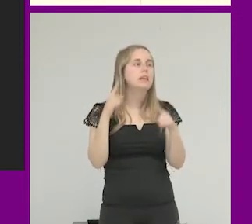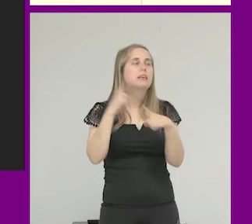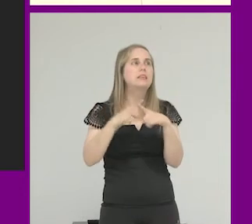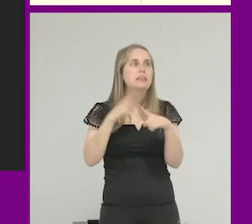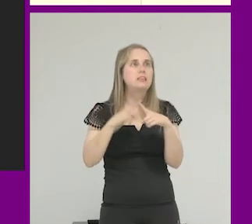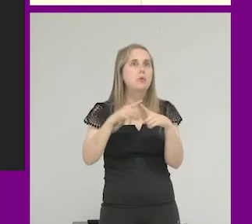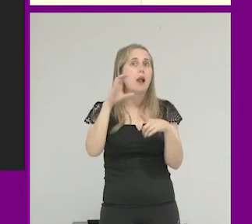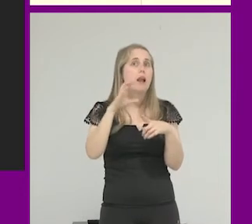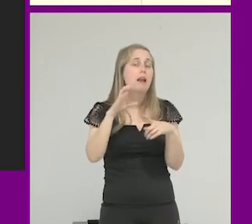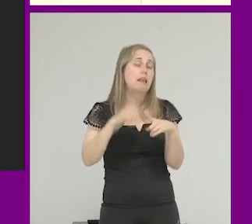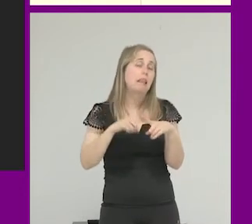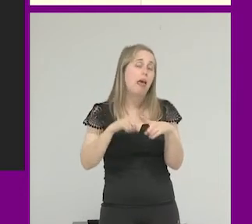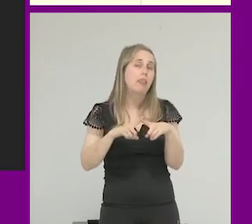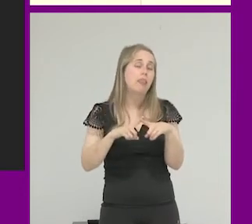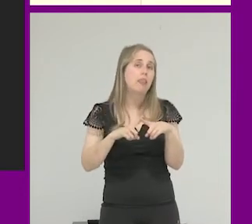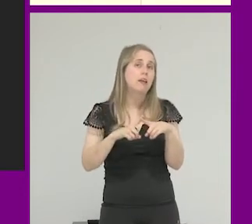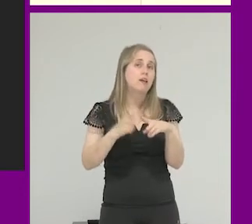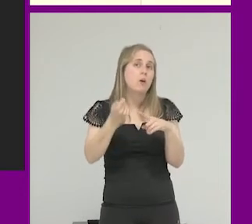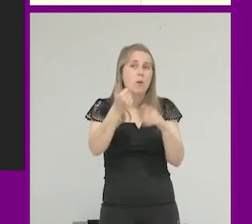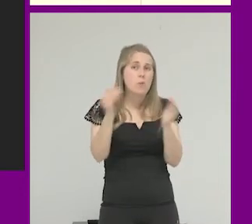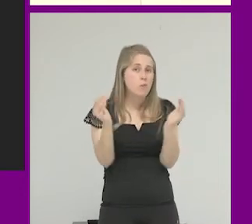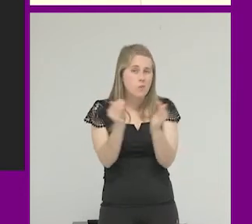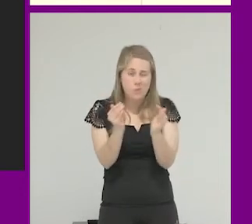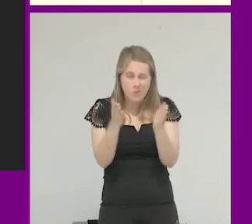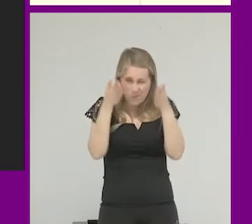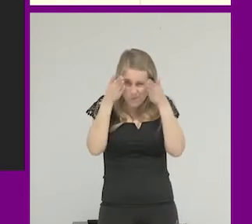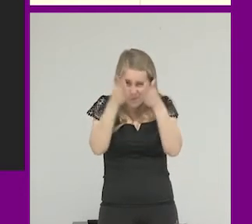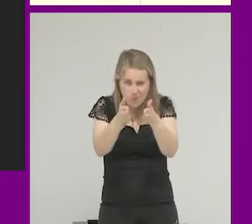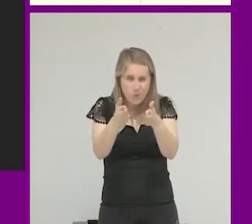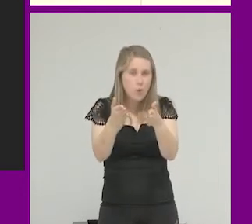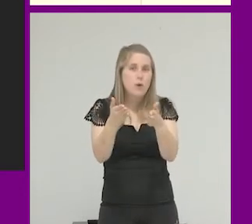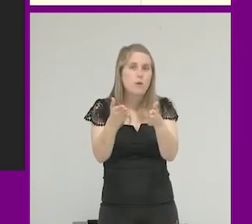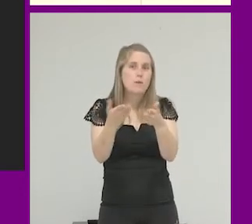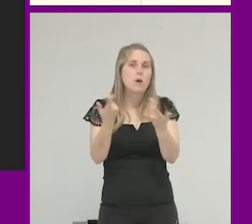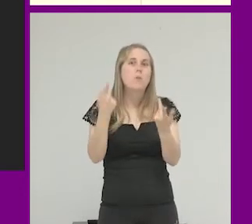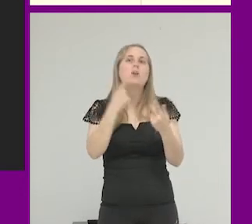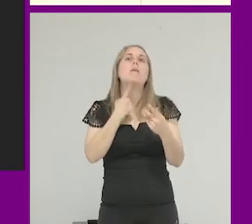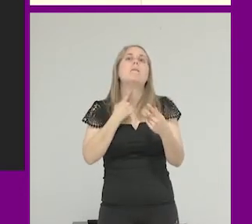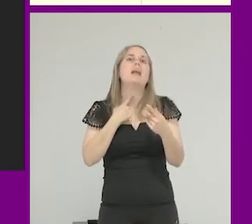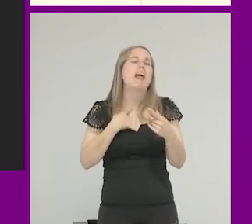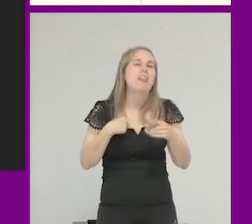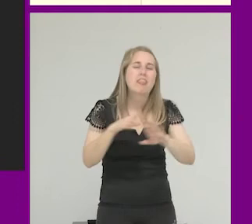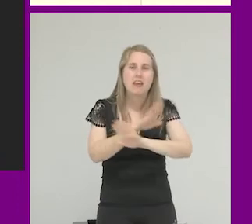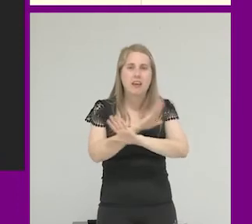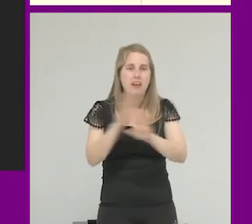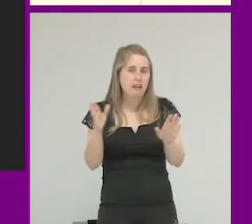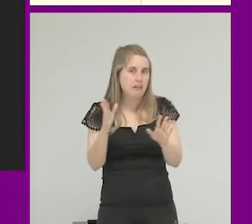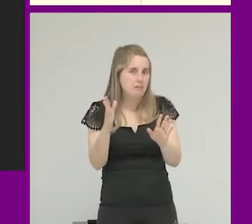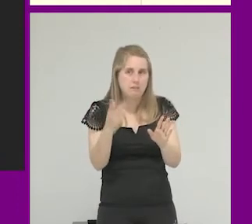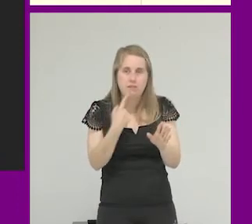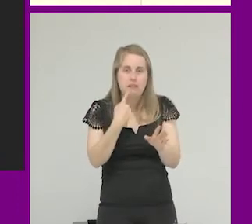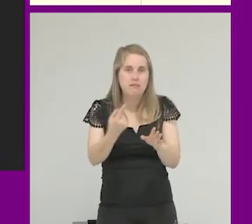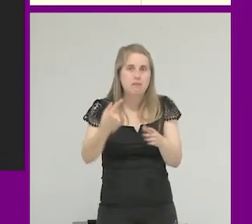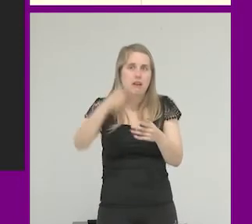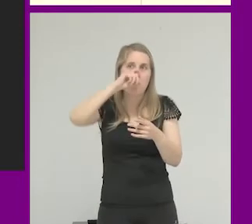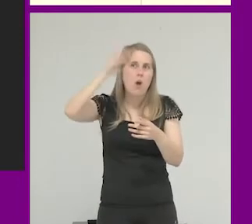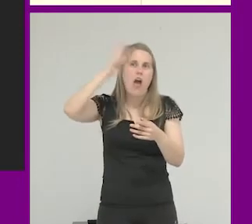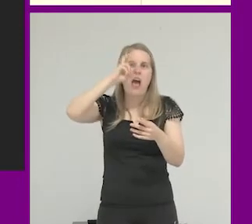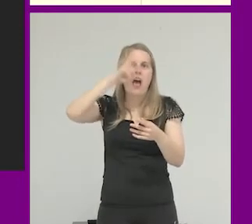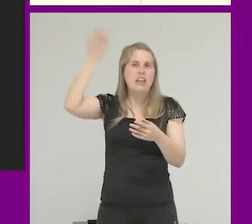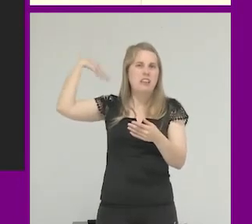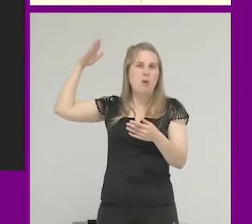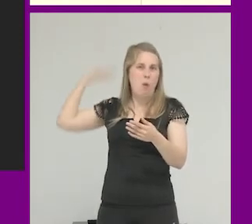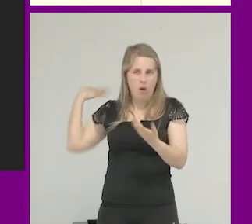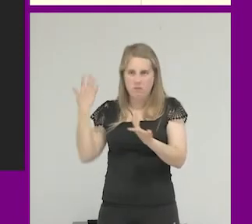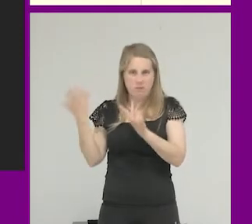sexualitatea oso era murriztuan ulertzen da, gainera, osea, plazerra aipatzen da gaur egun, ez ez, orain dela